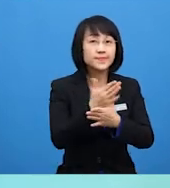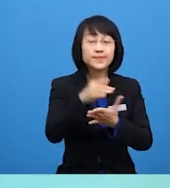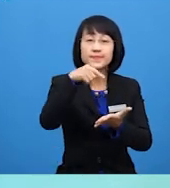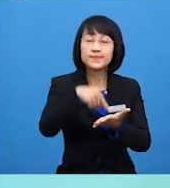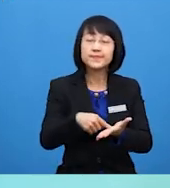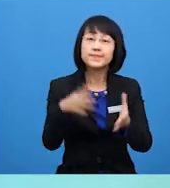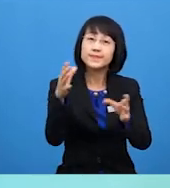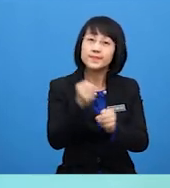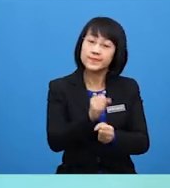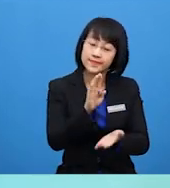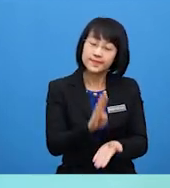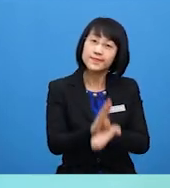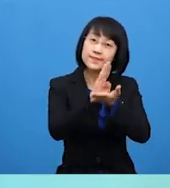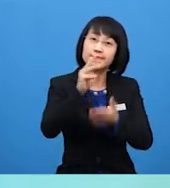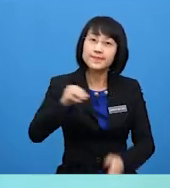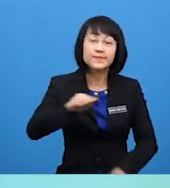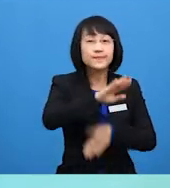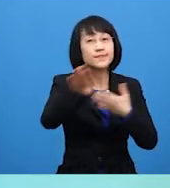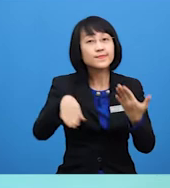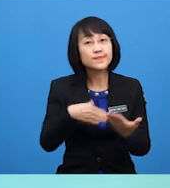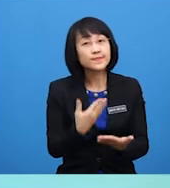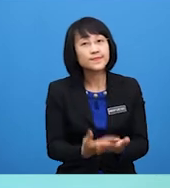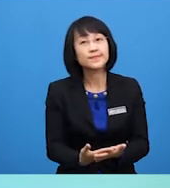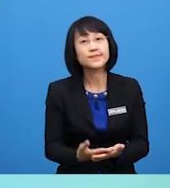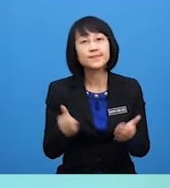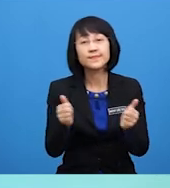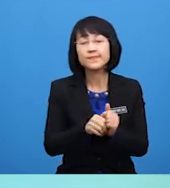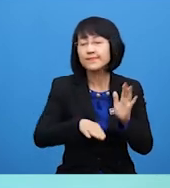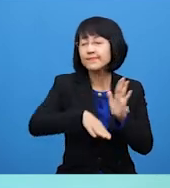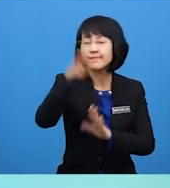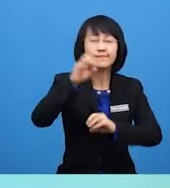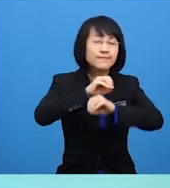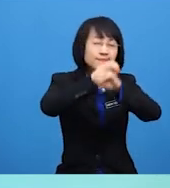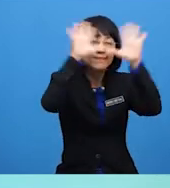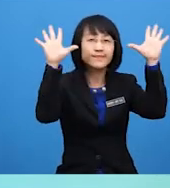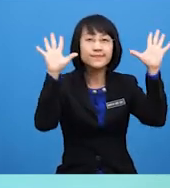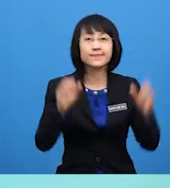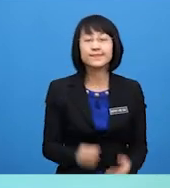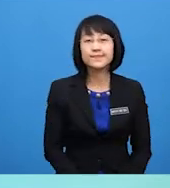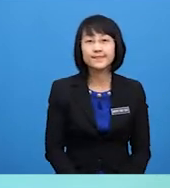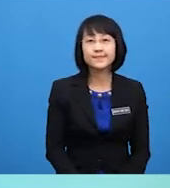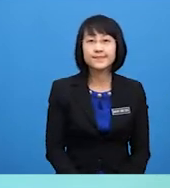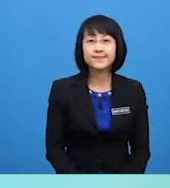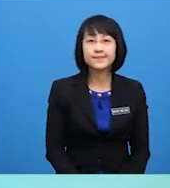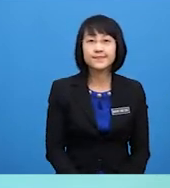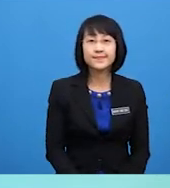ini dapat membantu murid-murid semua dengan lebih jelas.